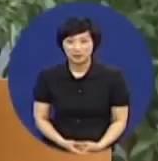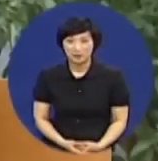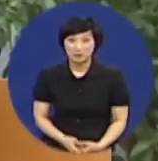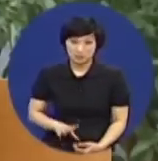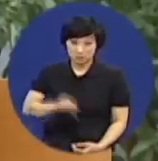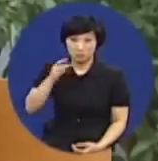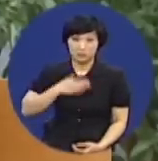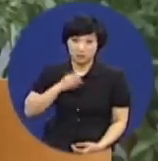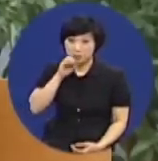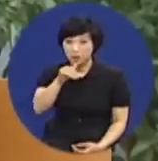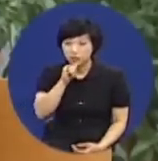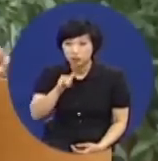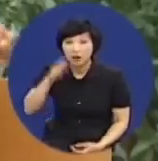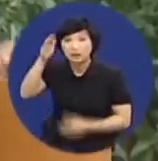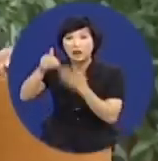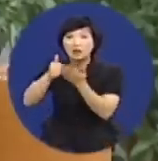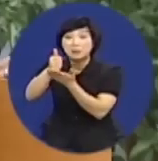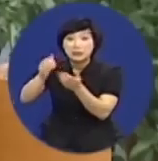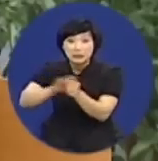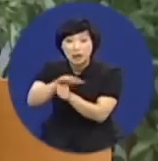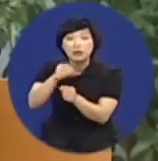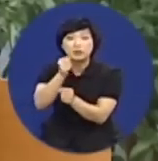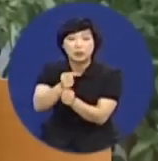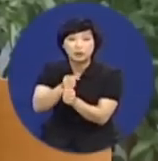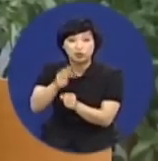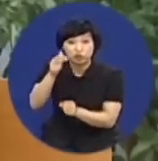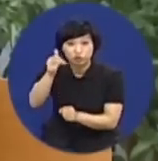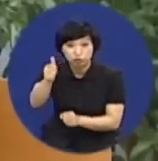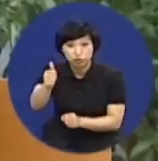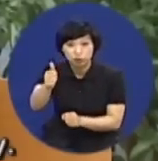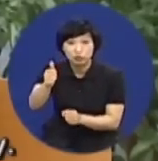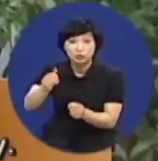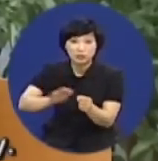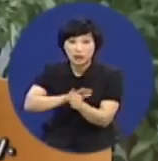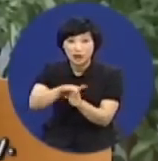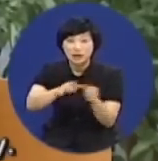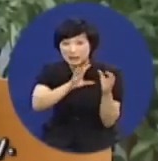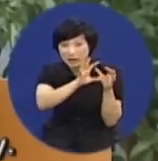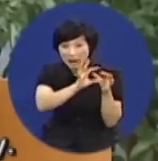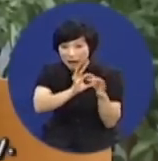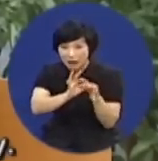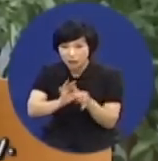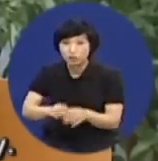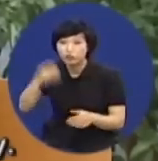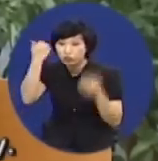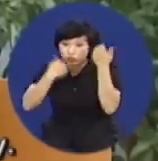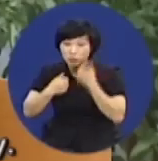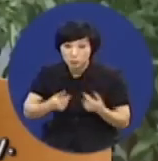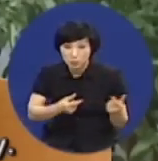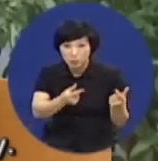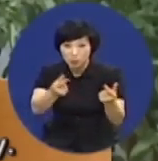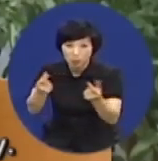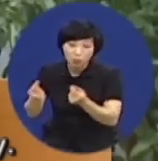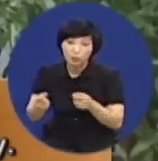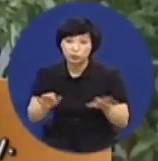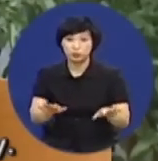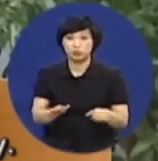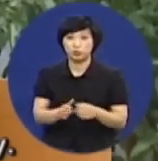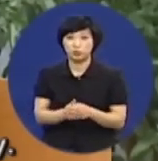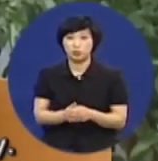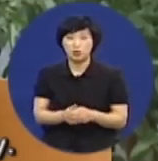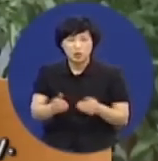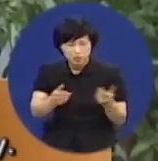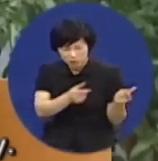説教の初めに話しました。神様は愛の生産者であり、愛を誰にで